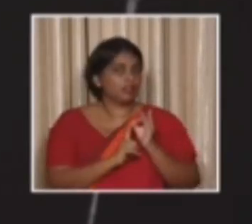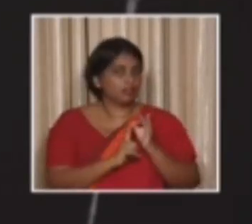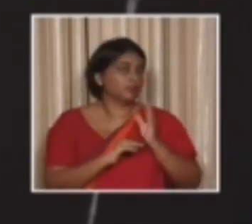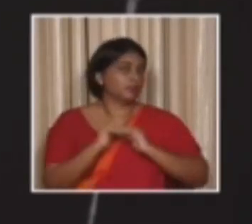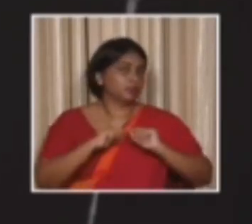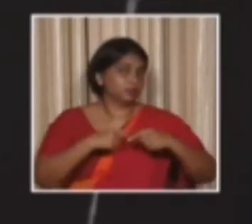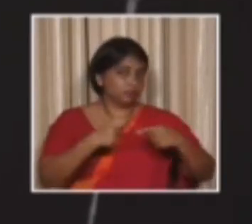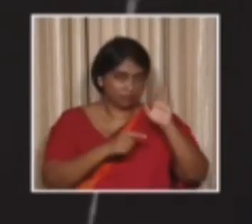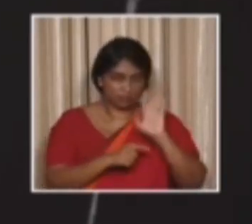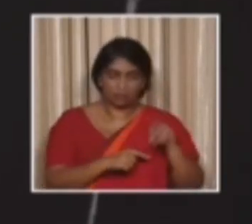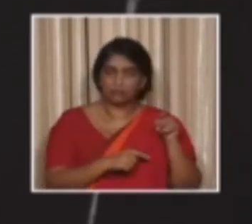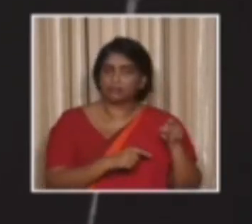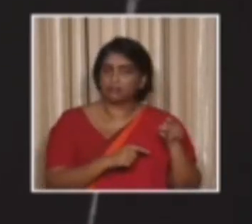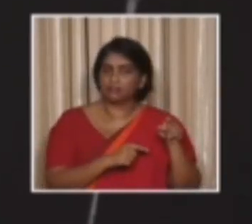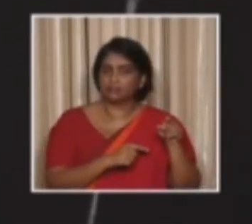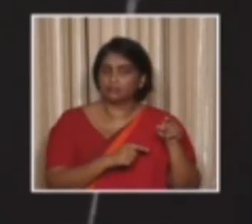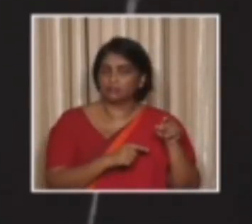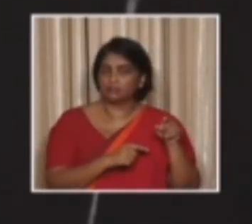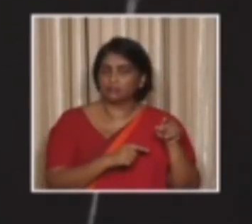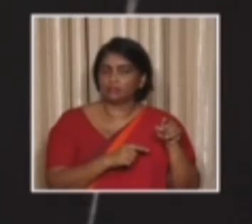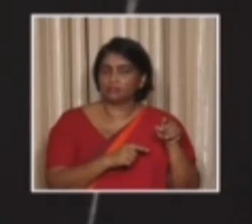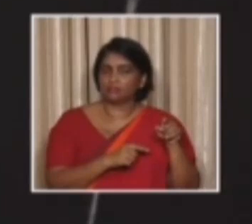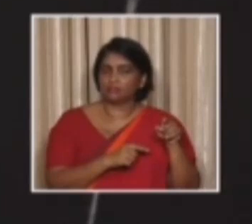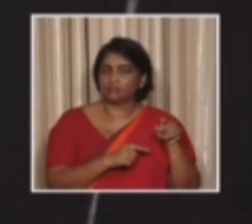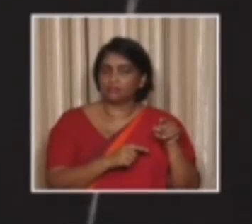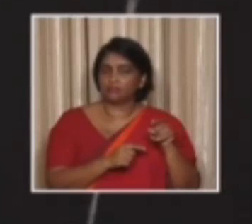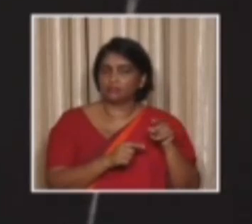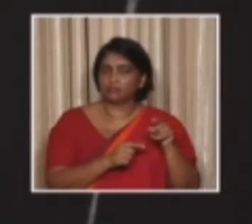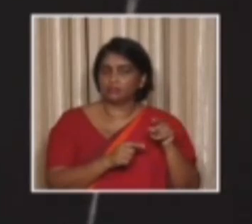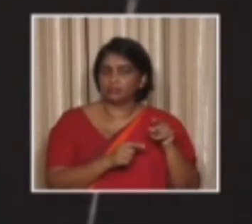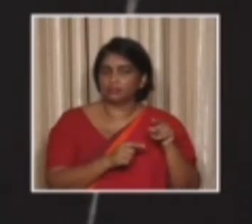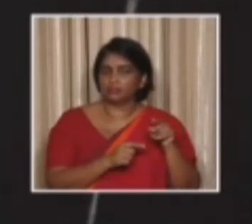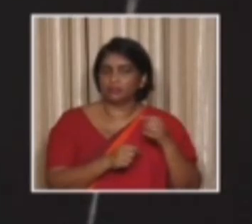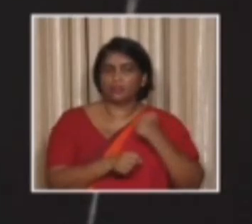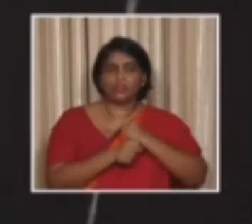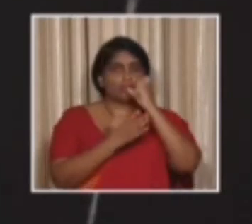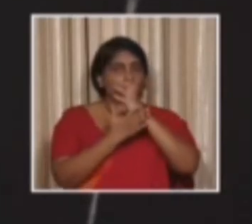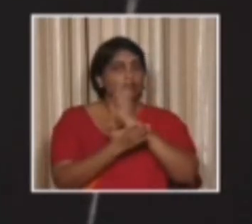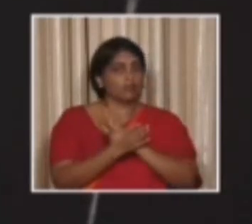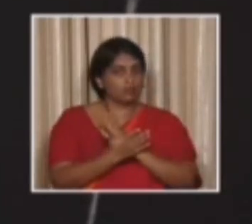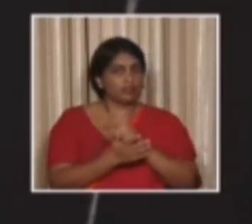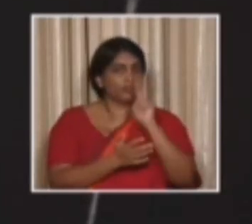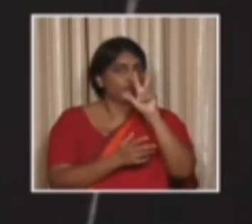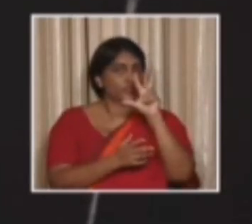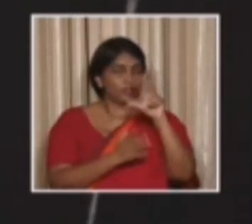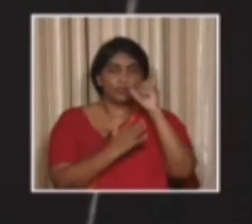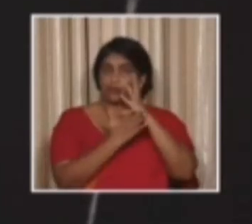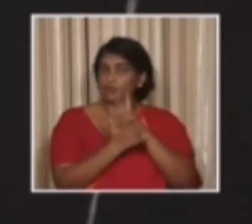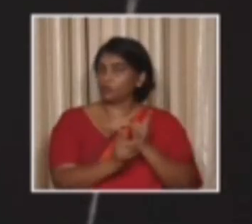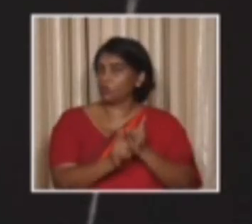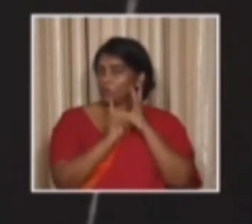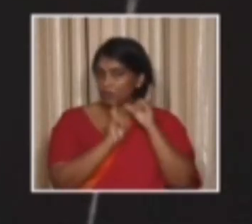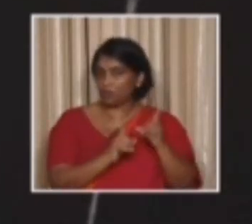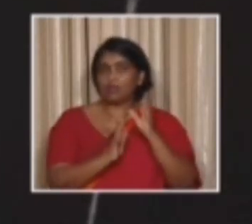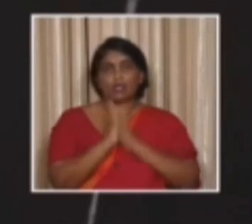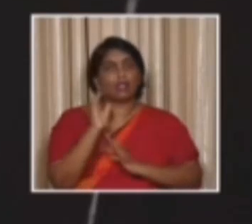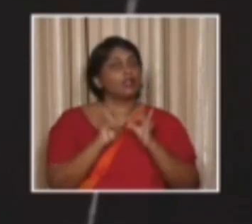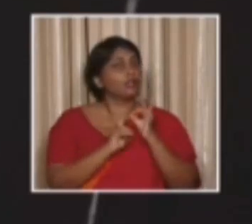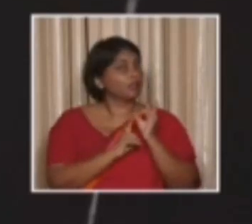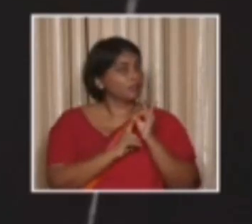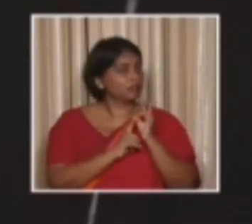ஆகிய காரணிகளால் சுகாதாரத்துறை முழுமையாக வீழ்ச்சியடைந்துள்ளது. மருத்துவ கட்டமைப்பில் மருந்து தட்டுப்பாட்டினால்